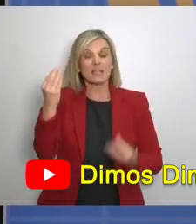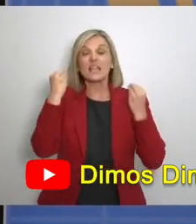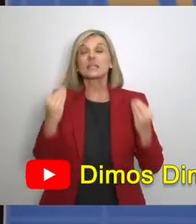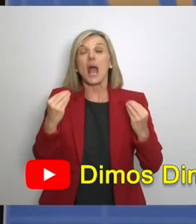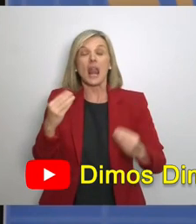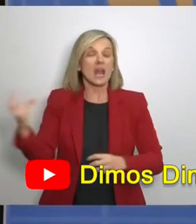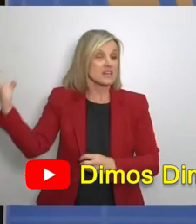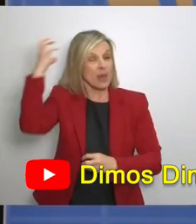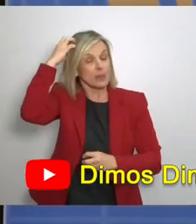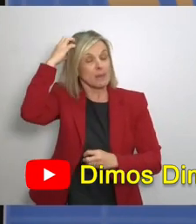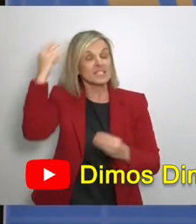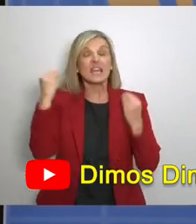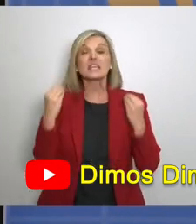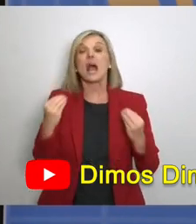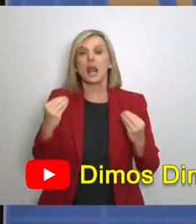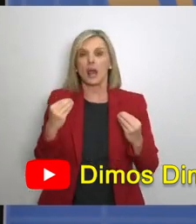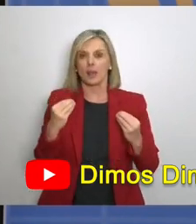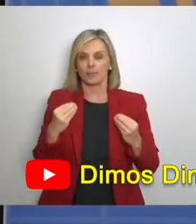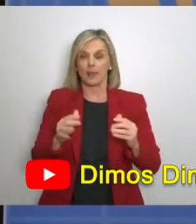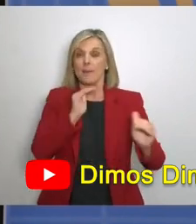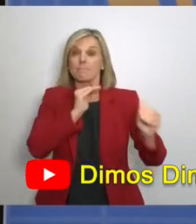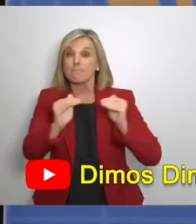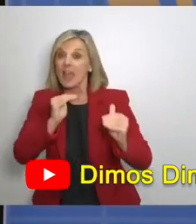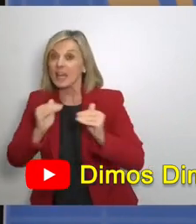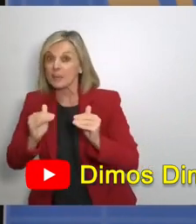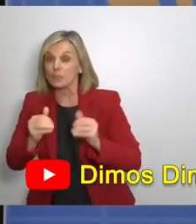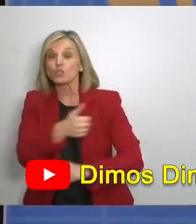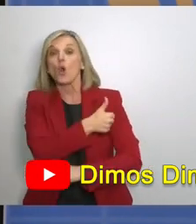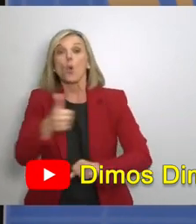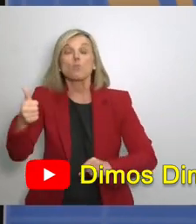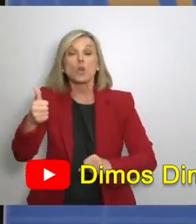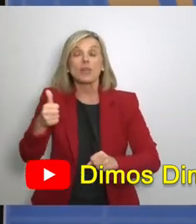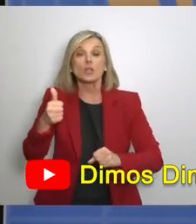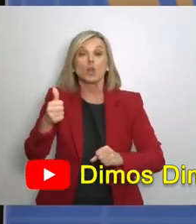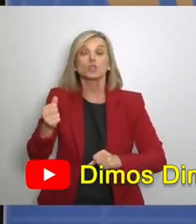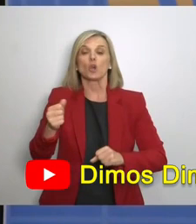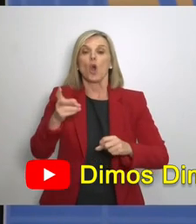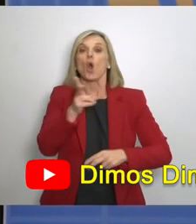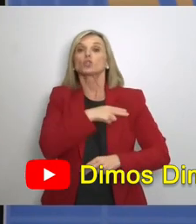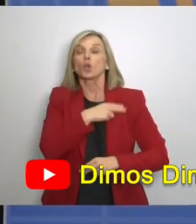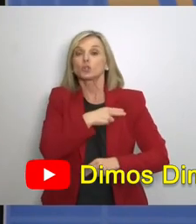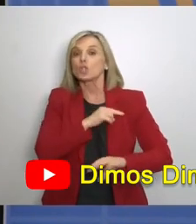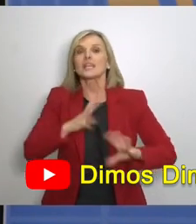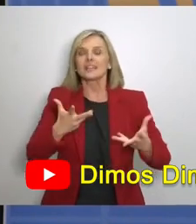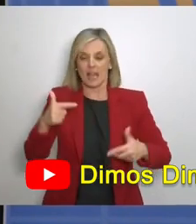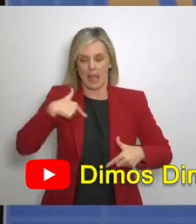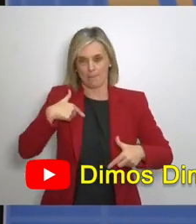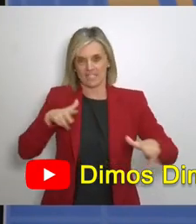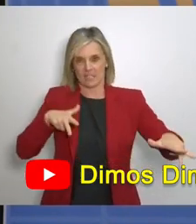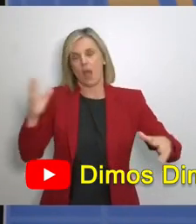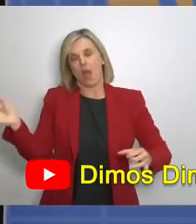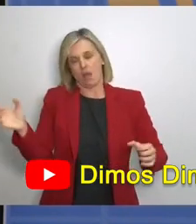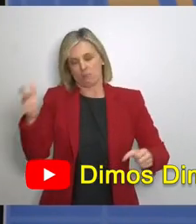γερά στην νόηση τους ότι η μέριμνα και ο μοναδικός γνώμονας της ελλήνων συνέλευσις ως διακυβέρνηση της